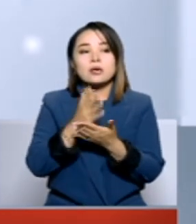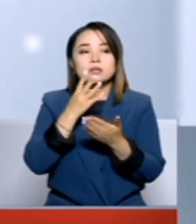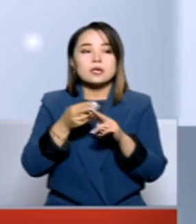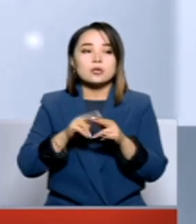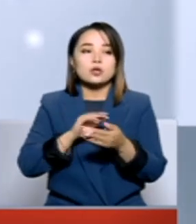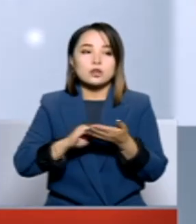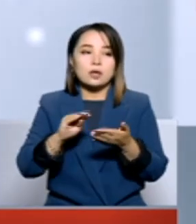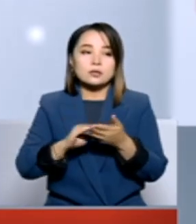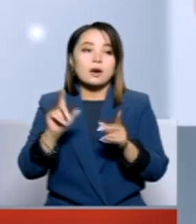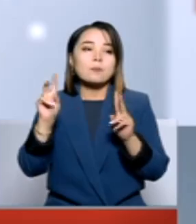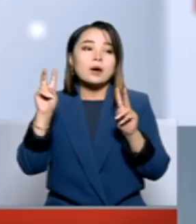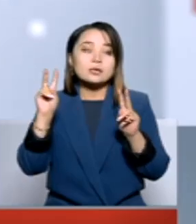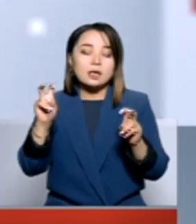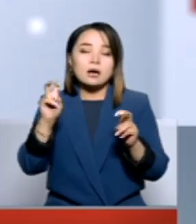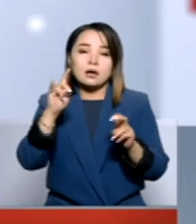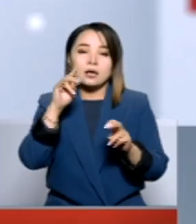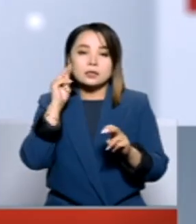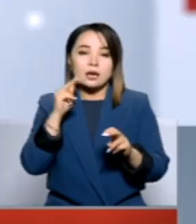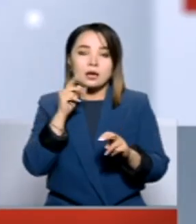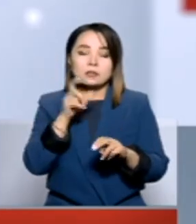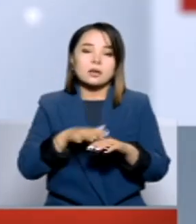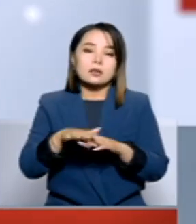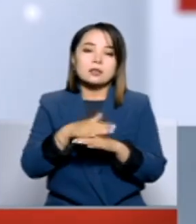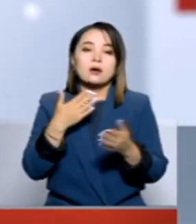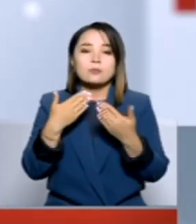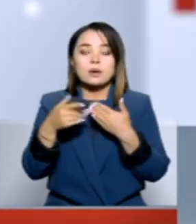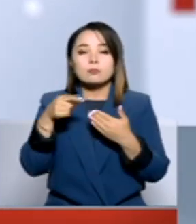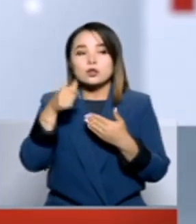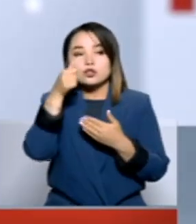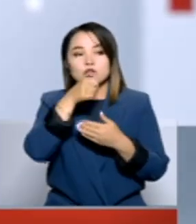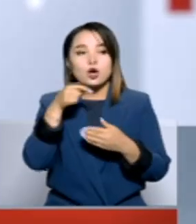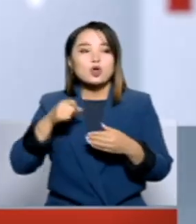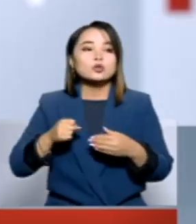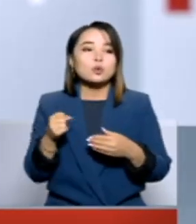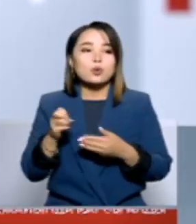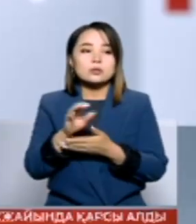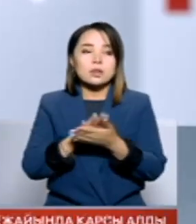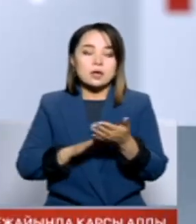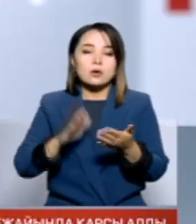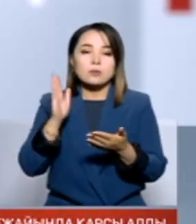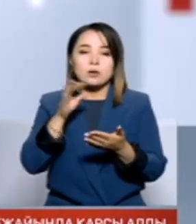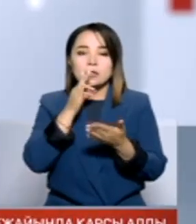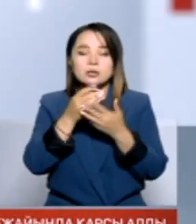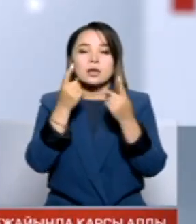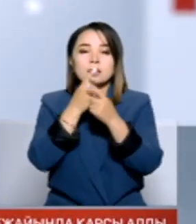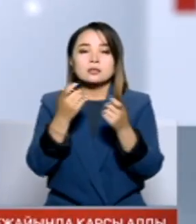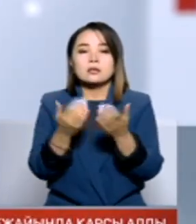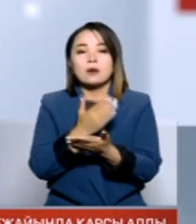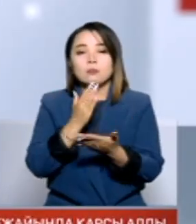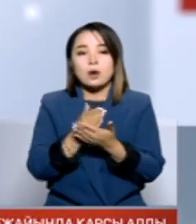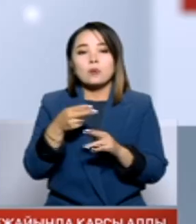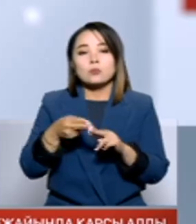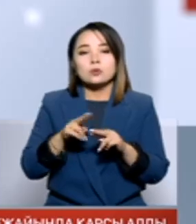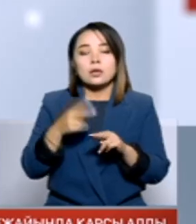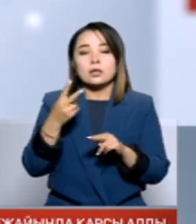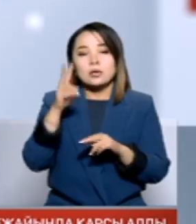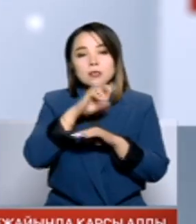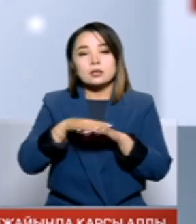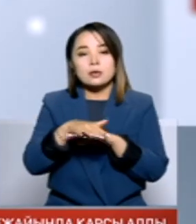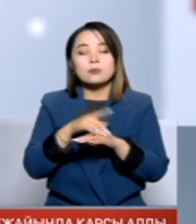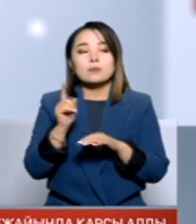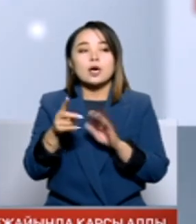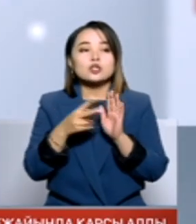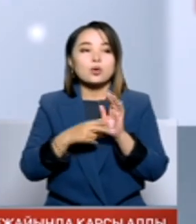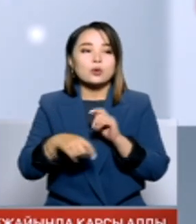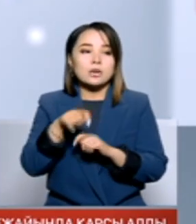жайлы мақаласын Қытай мен Қазақстан арасындағы 1000 жылдық достық жалғассын деген атпен жариялаған. Онда екі елді